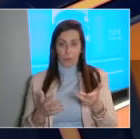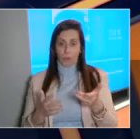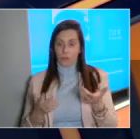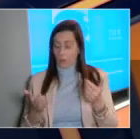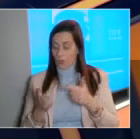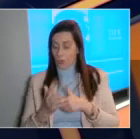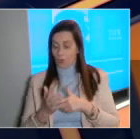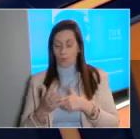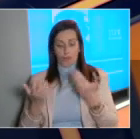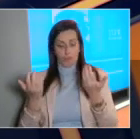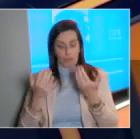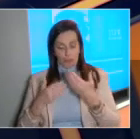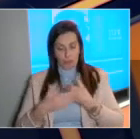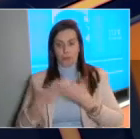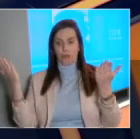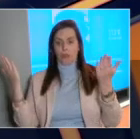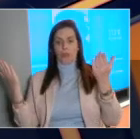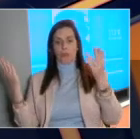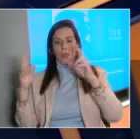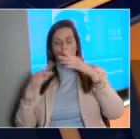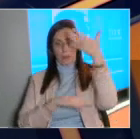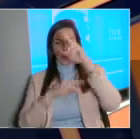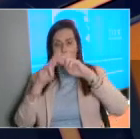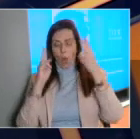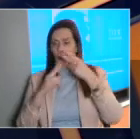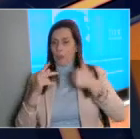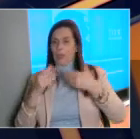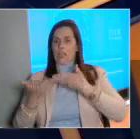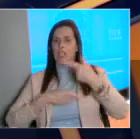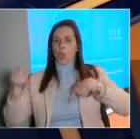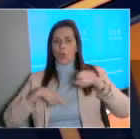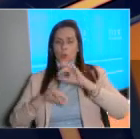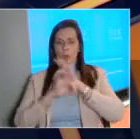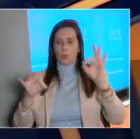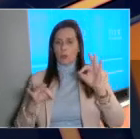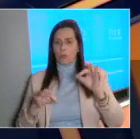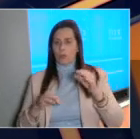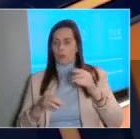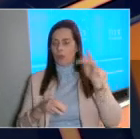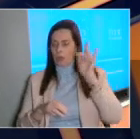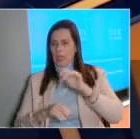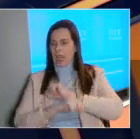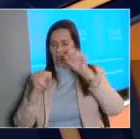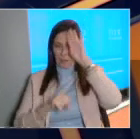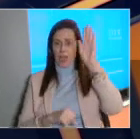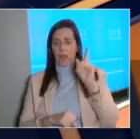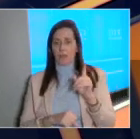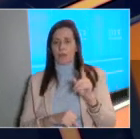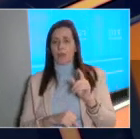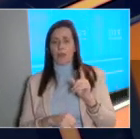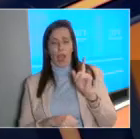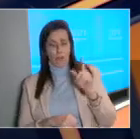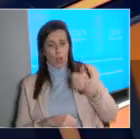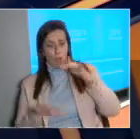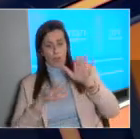שפתח את המדינה לעולם, הביא יחסי חוץ נהדרים, נלחם בגרעין. רונית, אבל יש רונית,